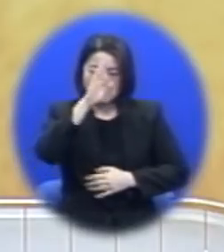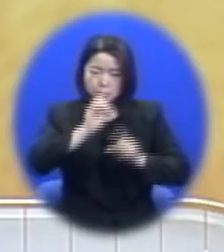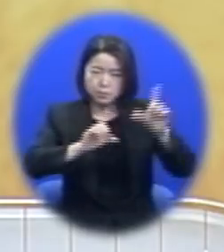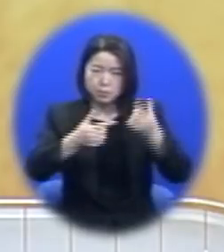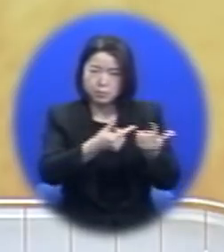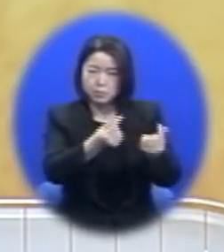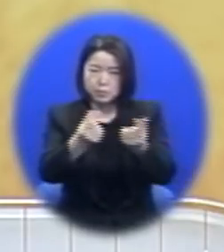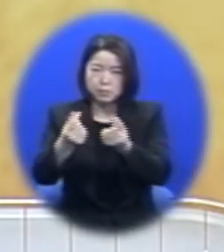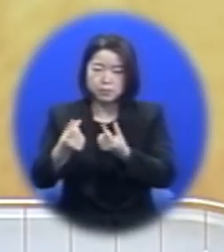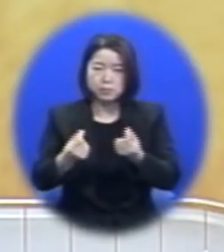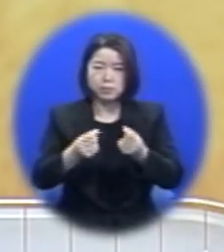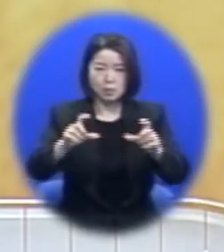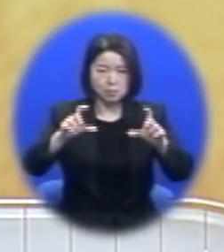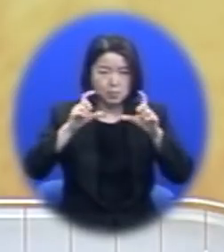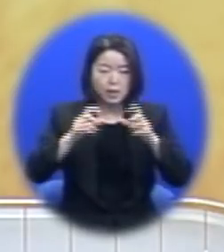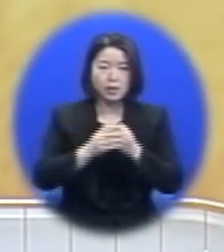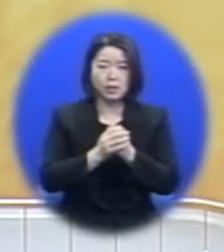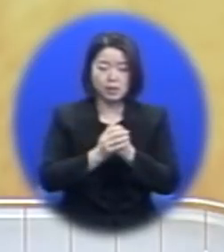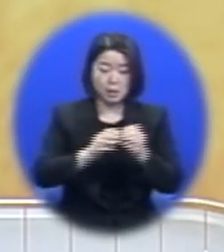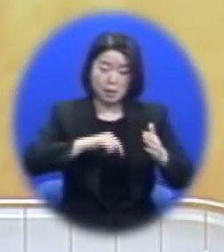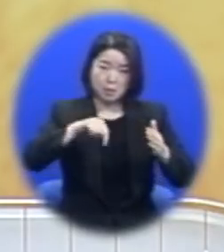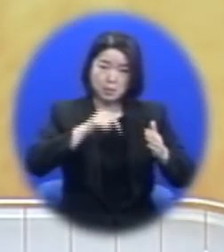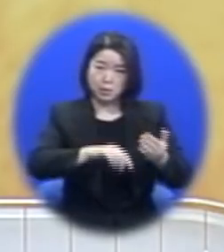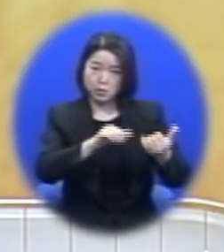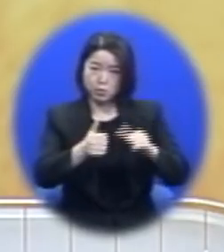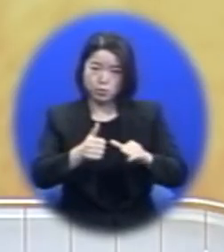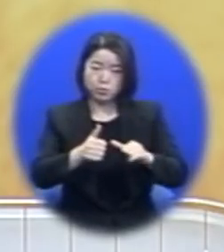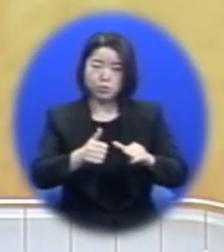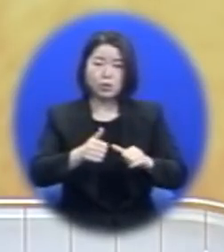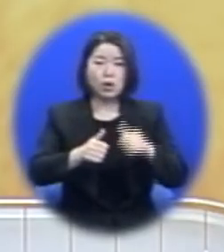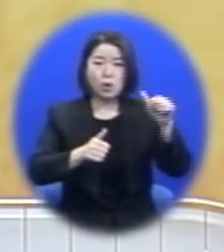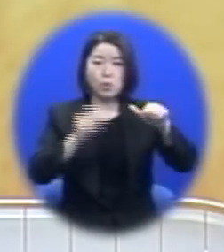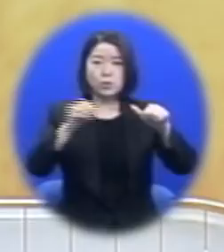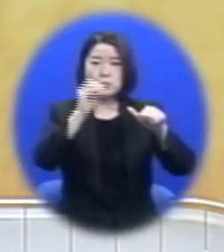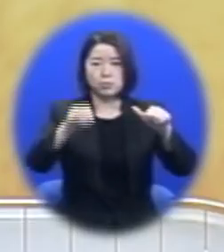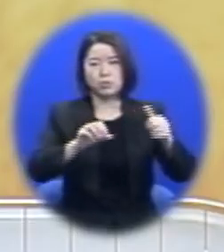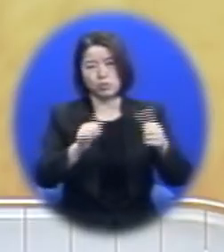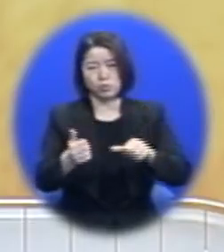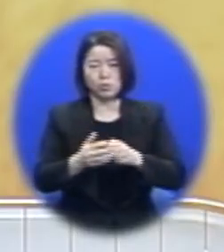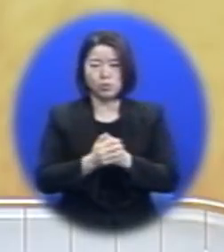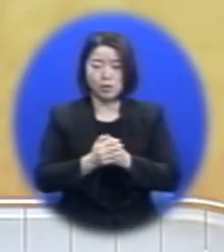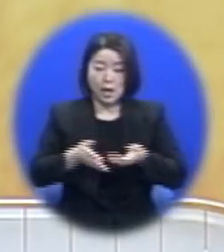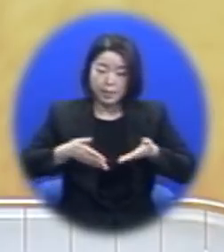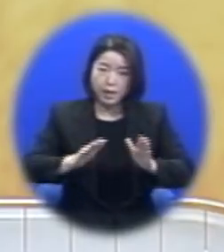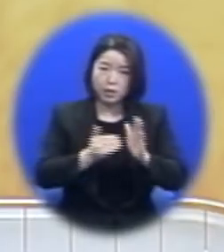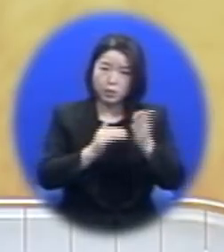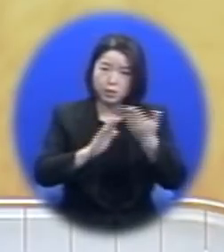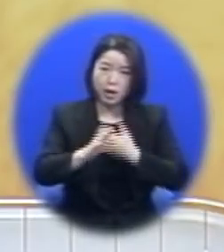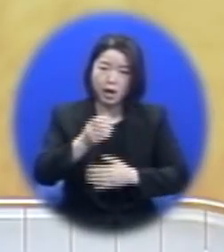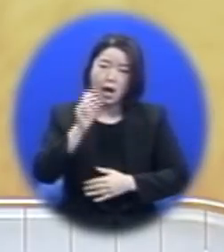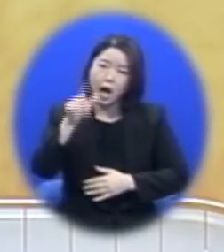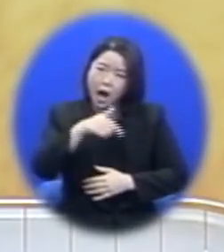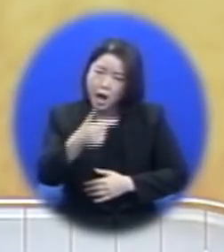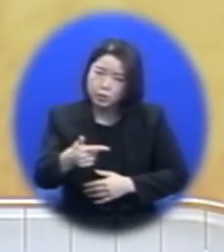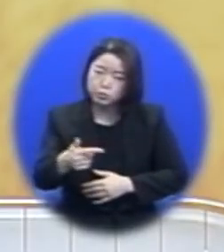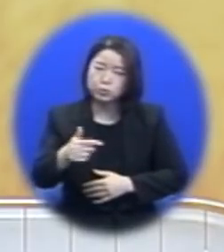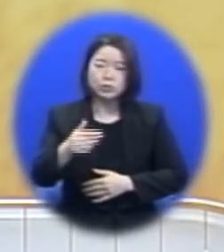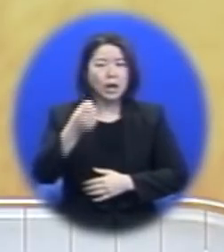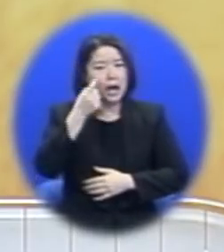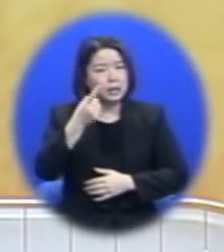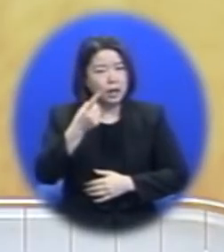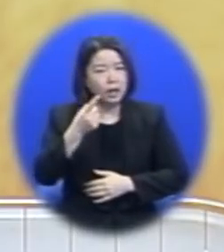뱃속에서 사산될 확률 50%, 혹시 태어나도 하루를 살지 한 달을 살지 알 수 없다는 얘기를